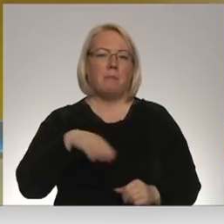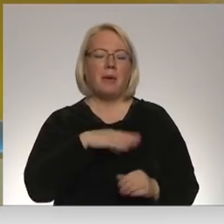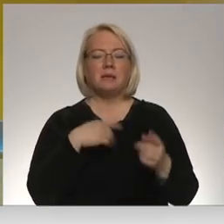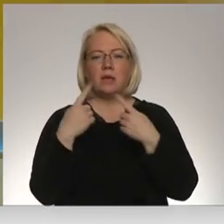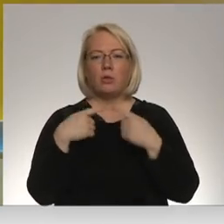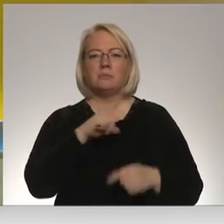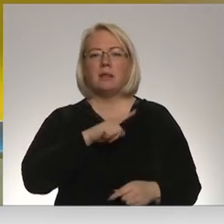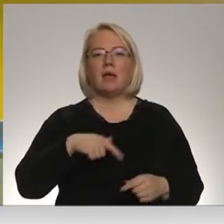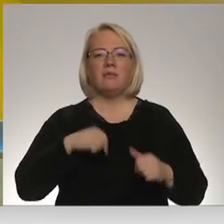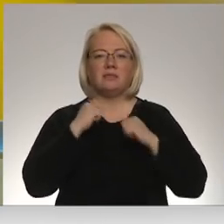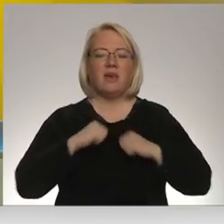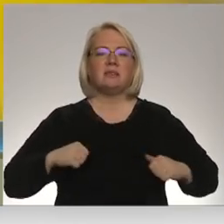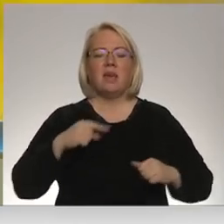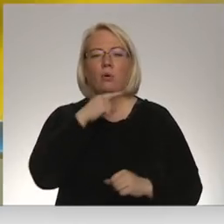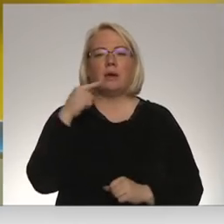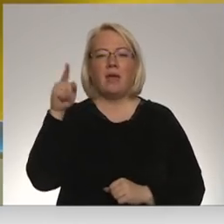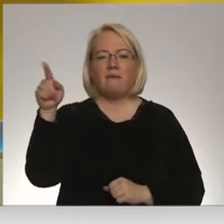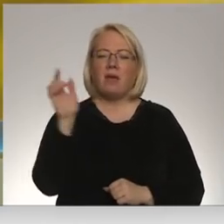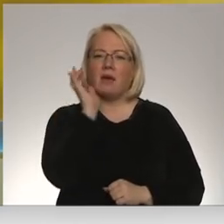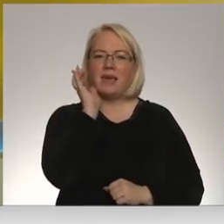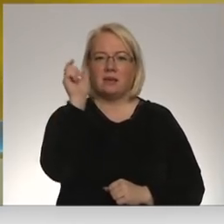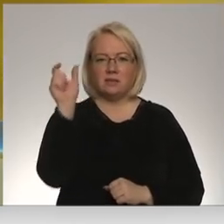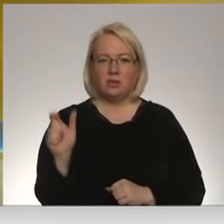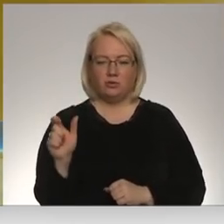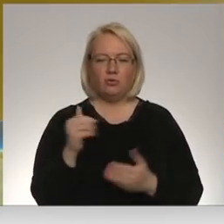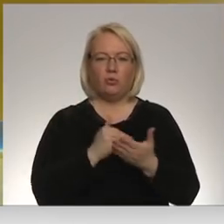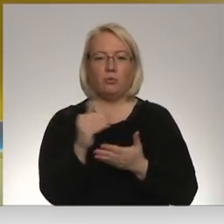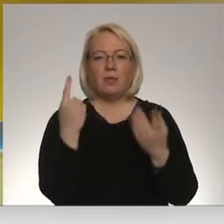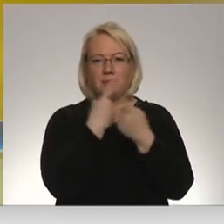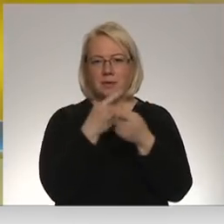Latvijas vēstnieku Krievijā Māri Riekstiņu un turpinām ziņu speciālu izlaidumu.